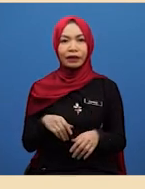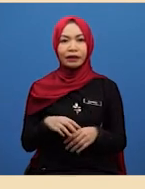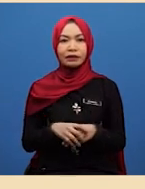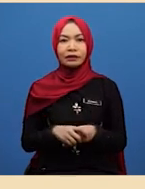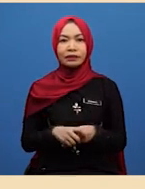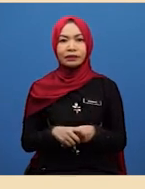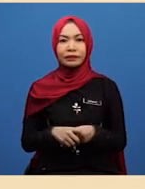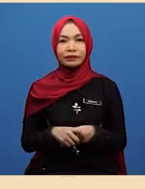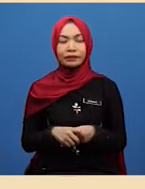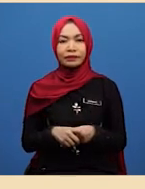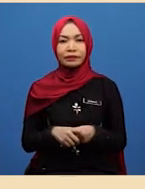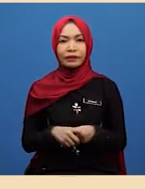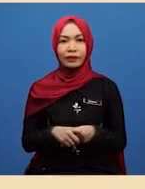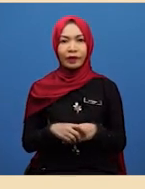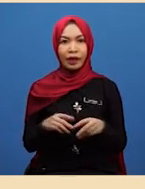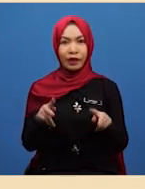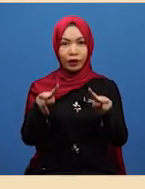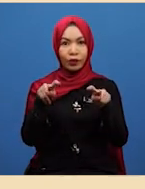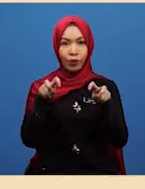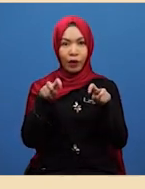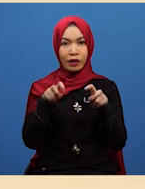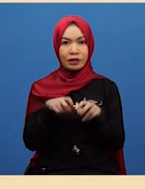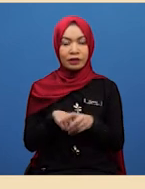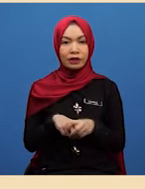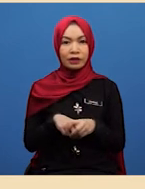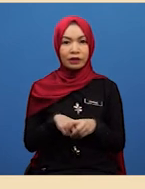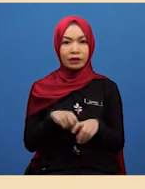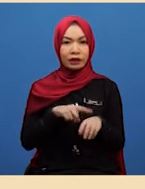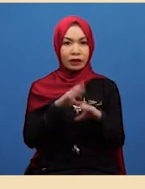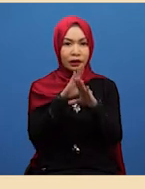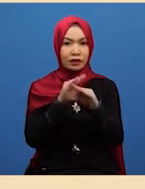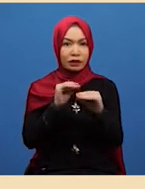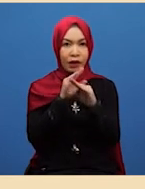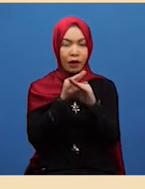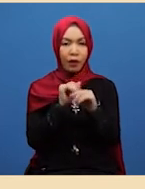tempatan termasuklah sebahagian orang Melayu dan Iban.